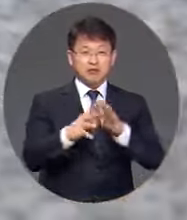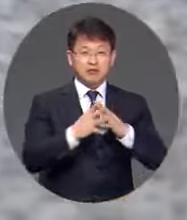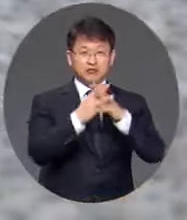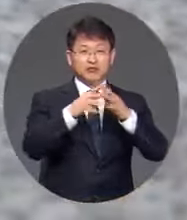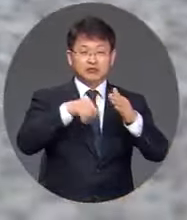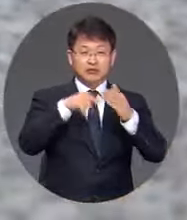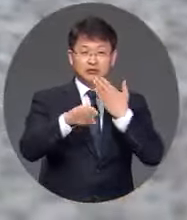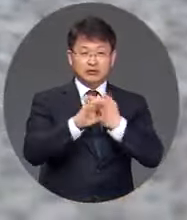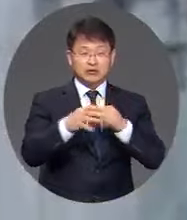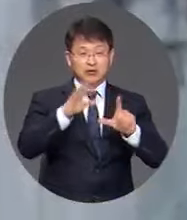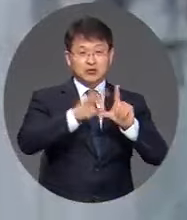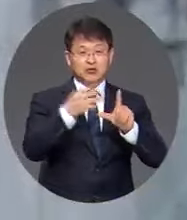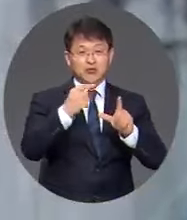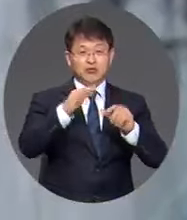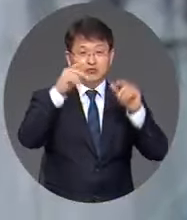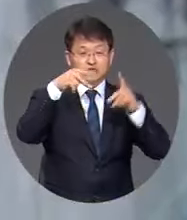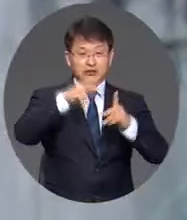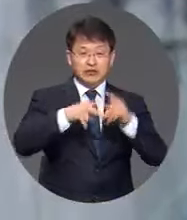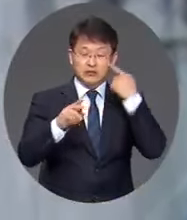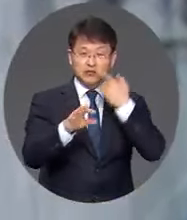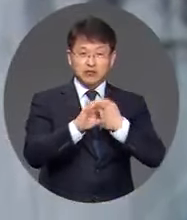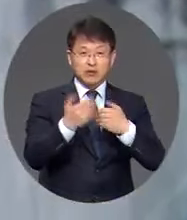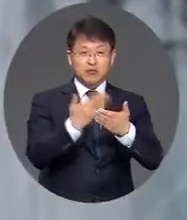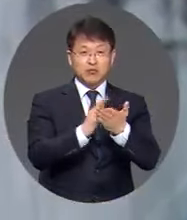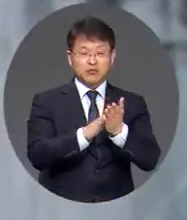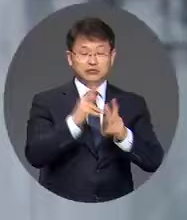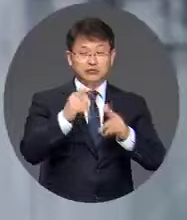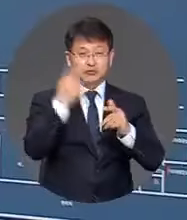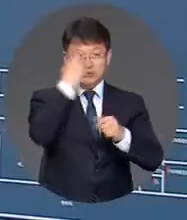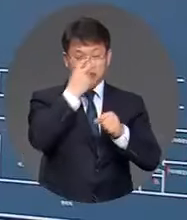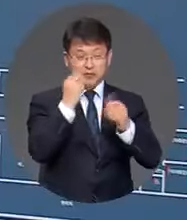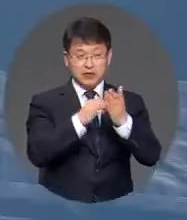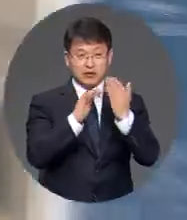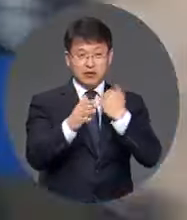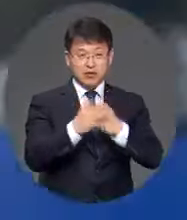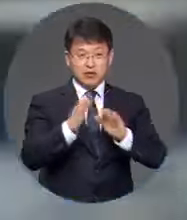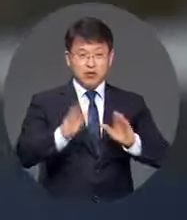논란 속에 의령 동부 국민체육센터는 보수 공사와 점검을